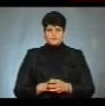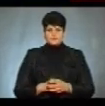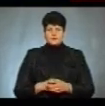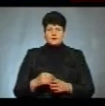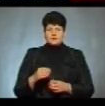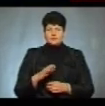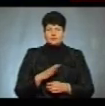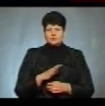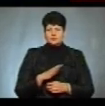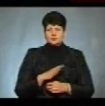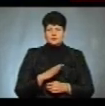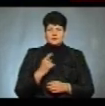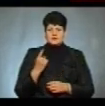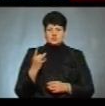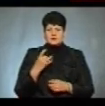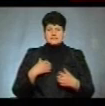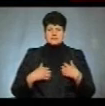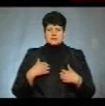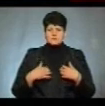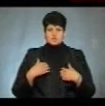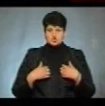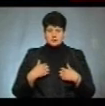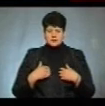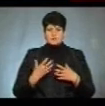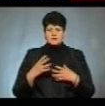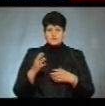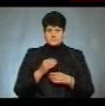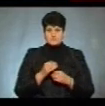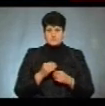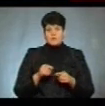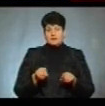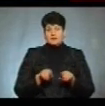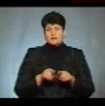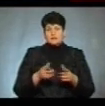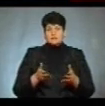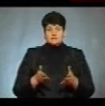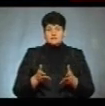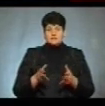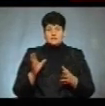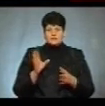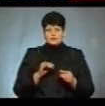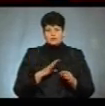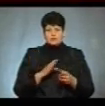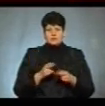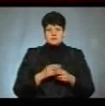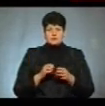і спішили, теж спіх всі цей і отак. А так все пройшло без проблем.